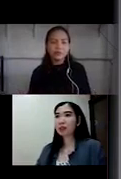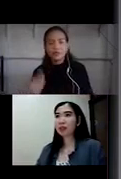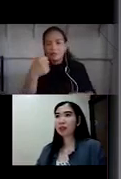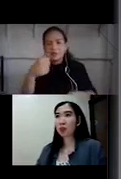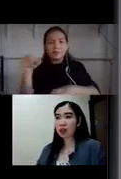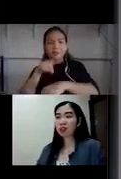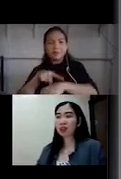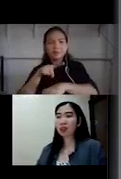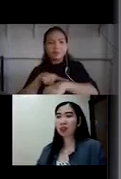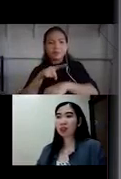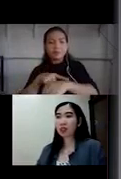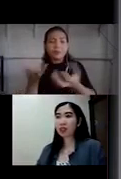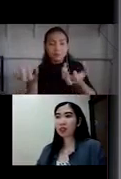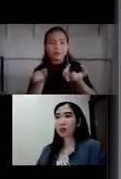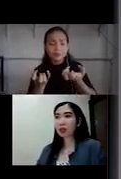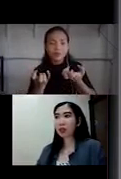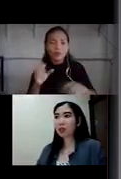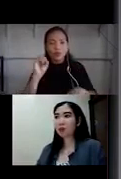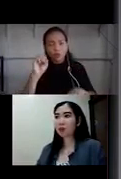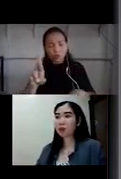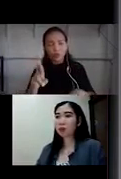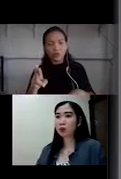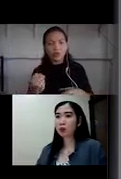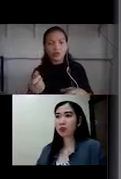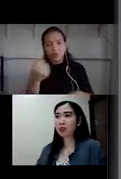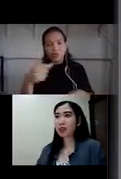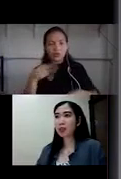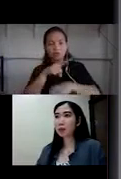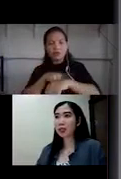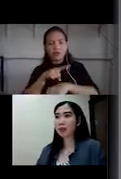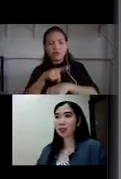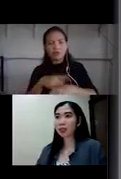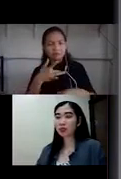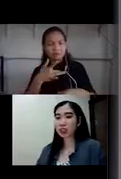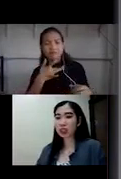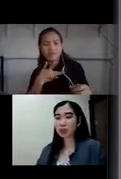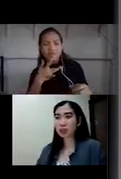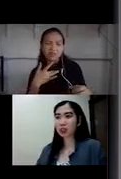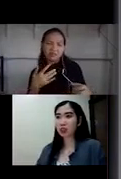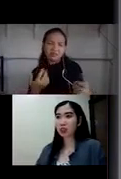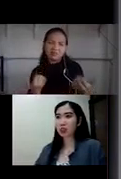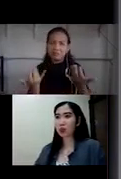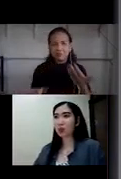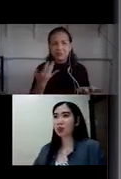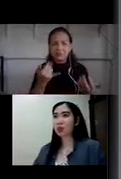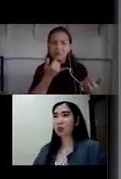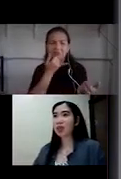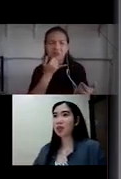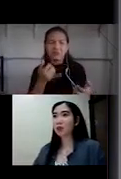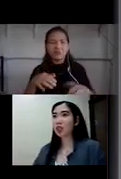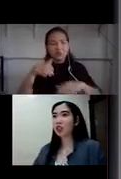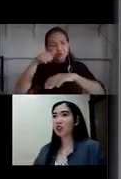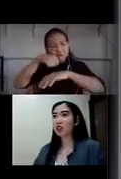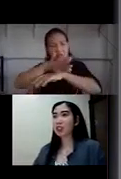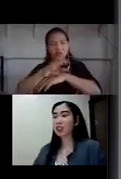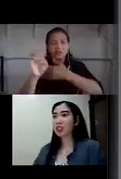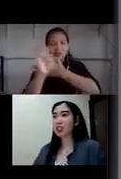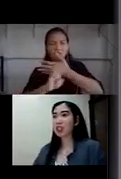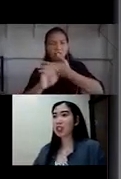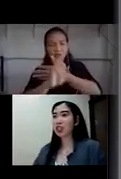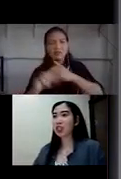anytime you want or anytime na if you feel na may mali dun sa email nyo. So, with that, pwede